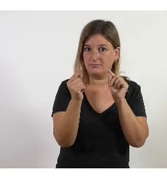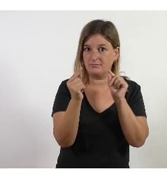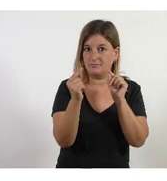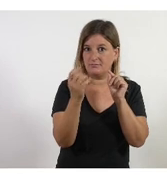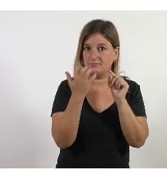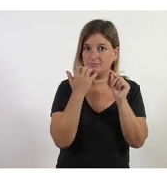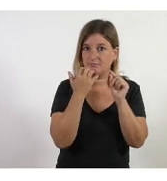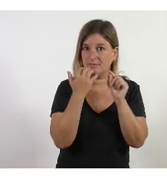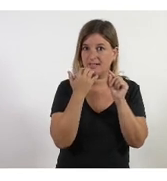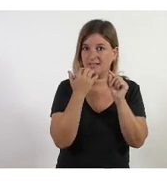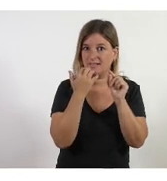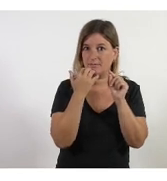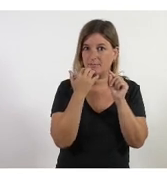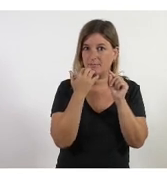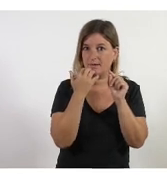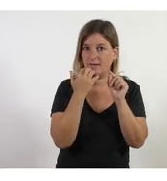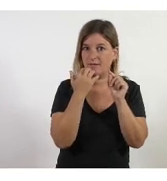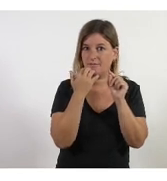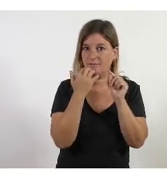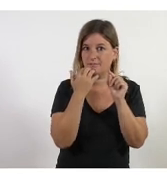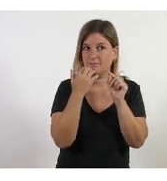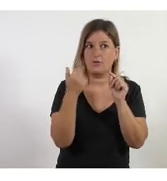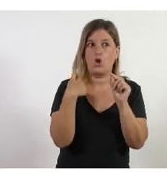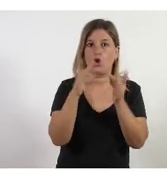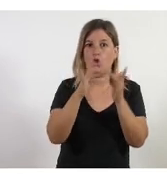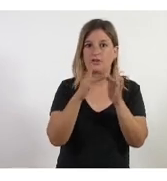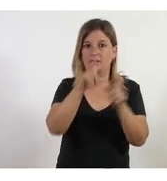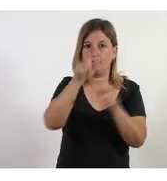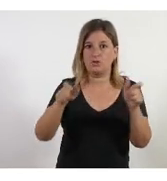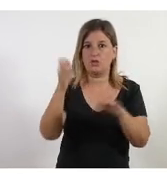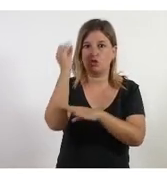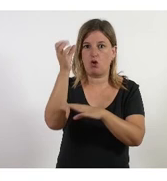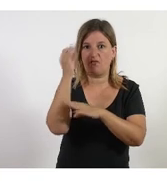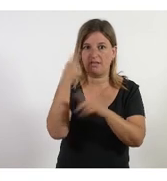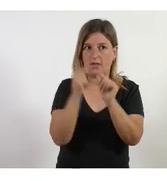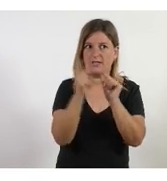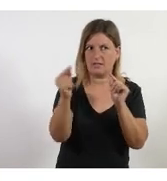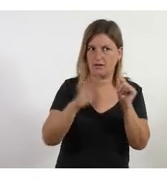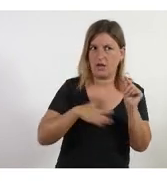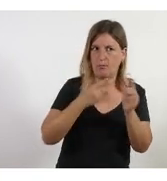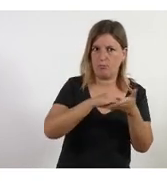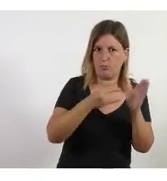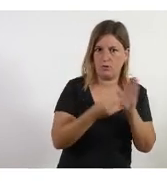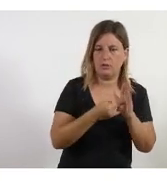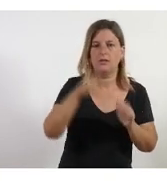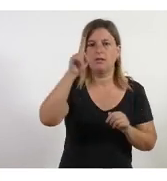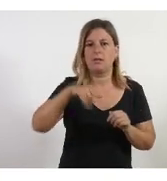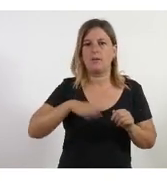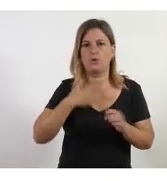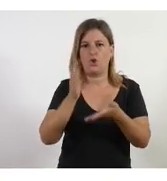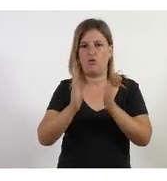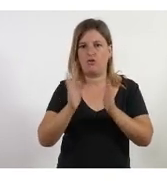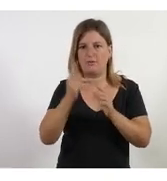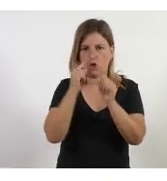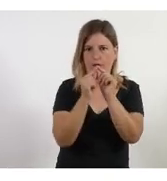virtualitzar la meva forma de comunicar amb les persones fent conferències. Puc virtualitzar la formació,